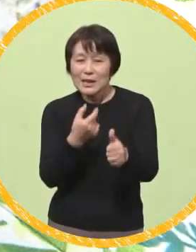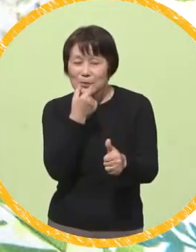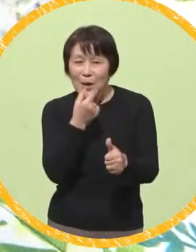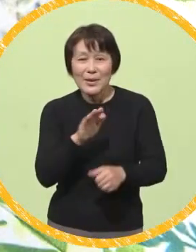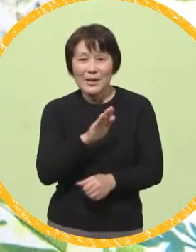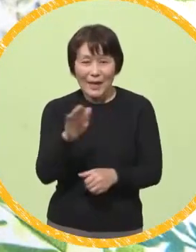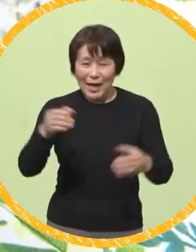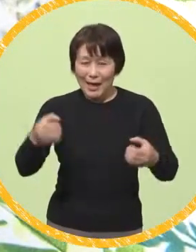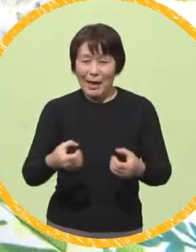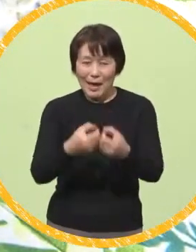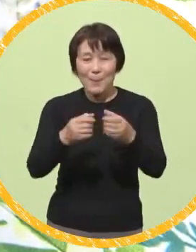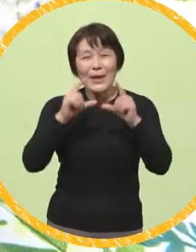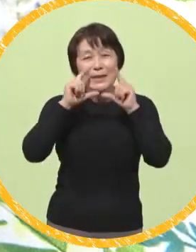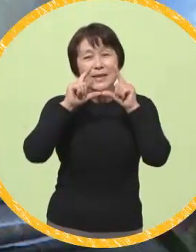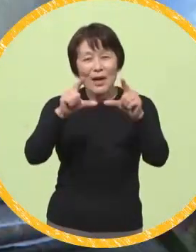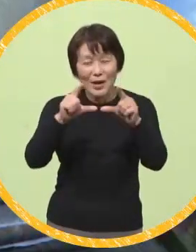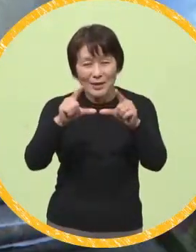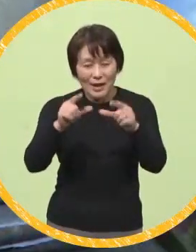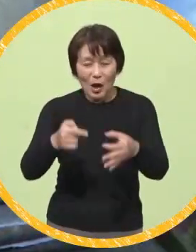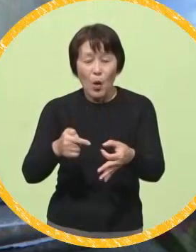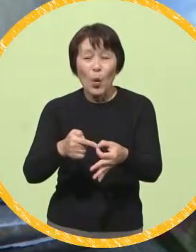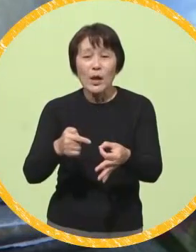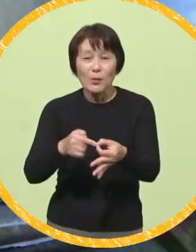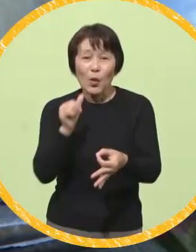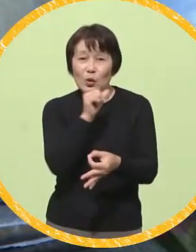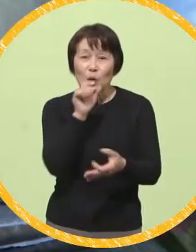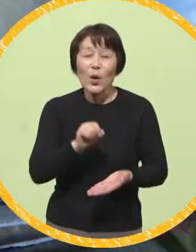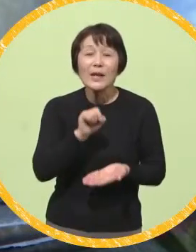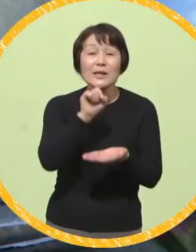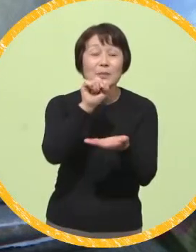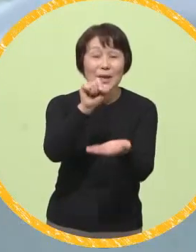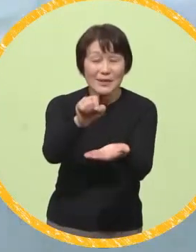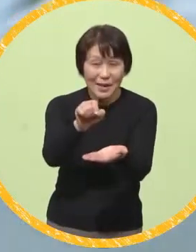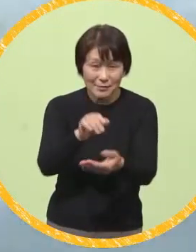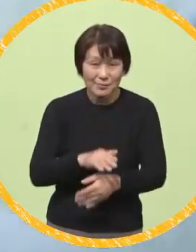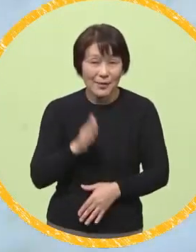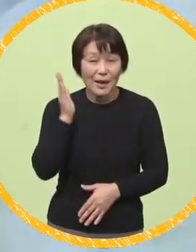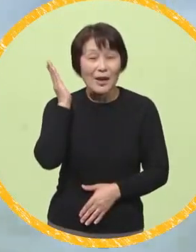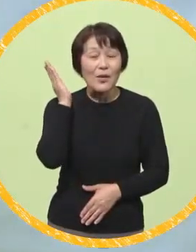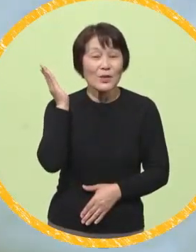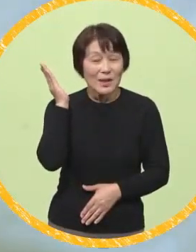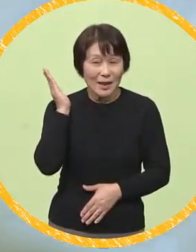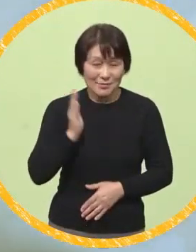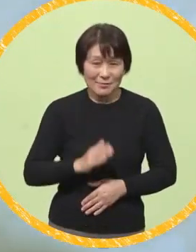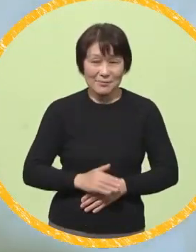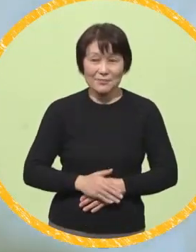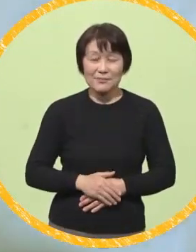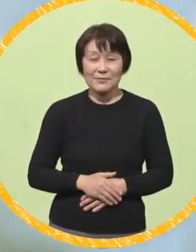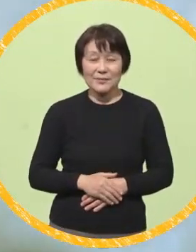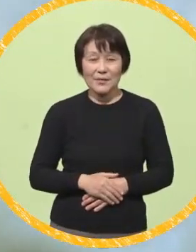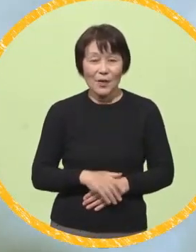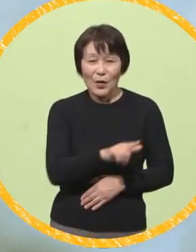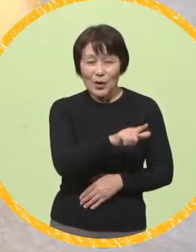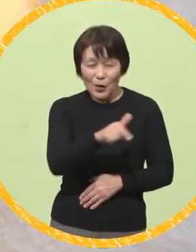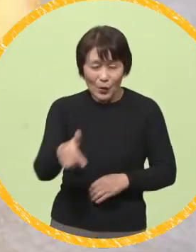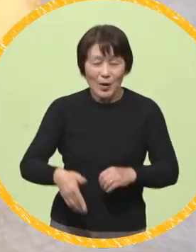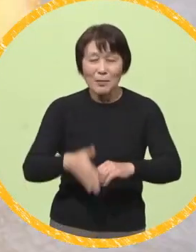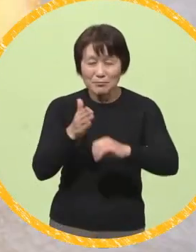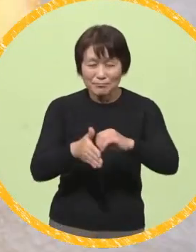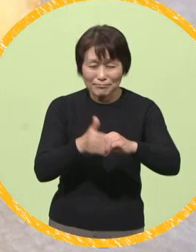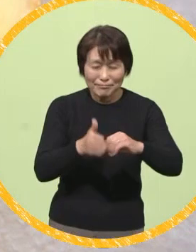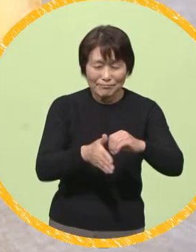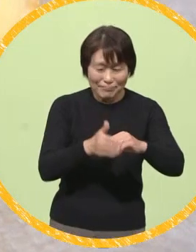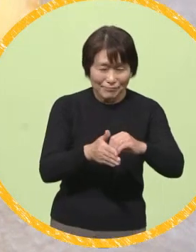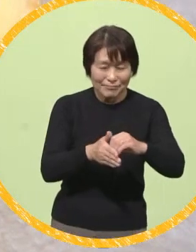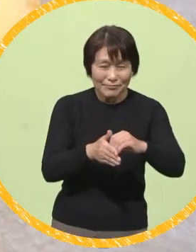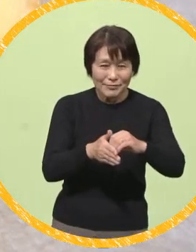ではオリーブの新漬けを紹介していますが、オリーブ農家さんならではの湘南オリーブを使ったアレンジつまみをともみさんが用